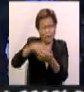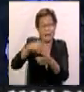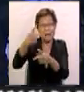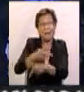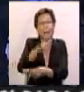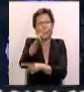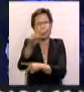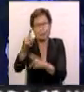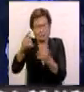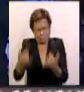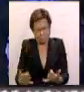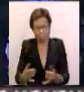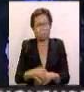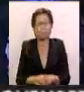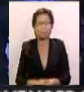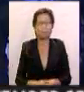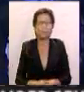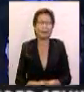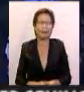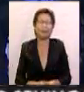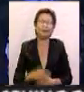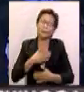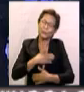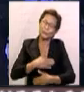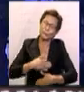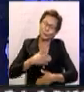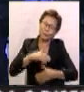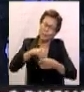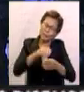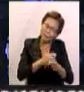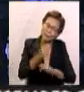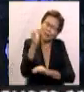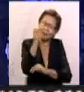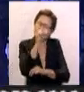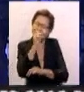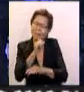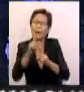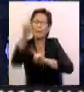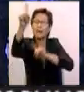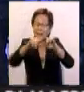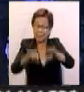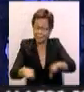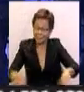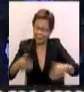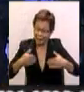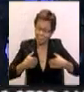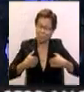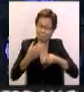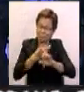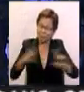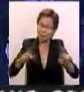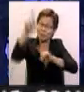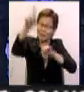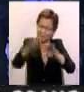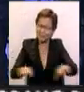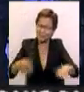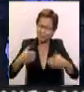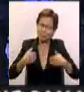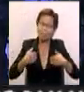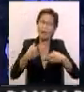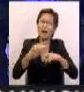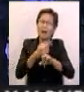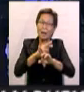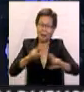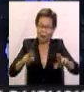ia diadakan. Selain daripada penghayatan dalam bidang nyanyian, Bintang Kecil ini turut menyediakan elemen-elemen